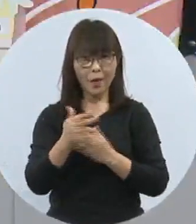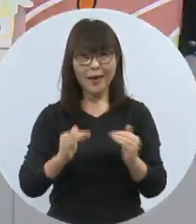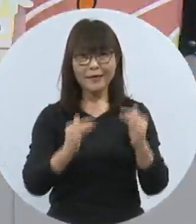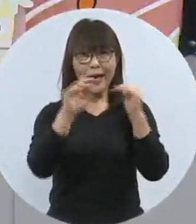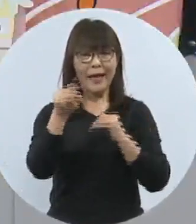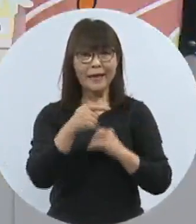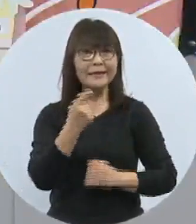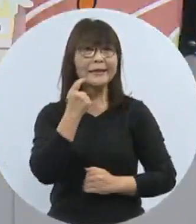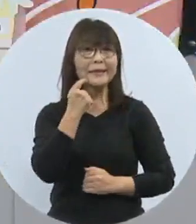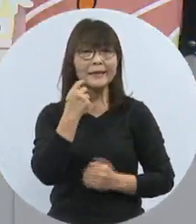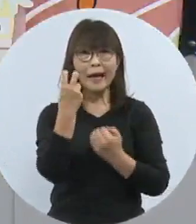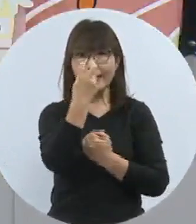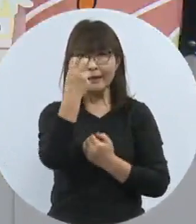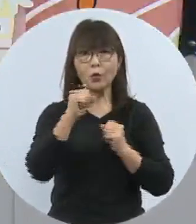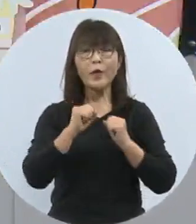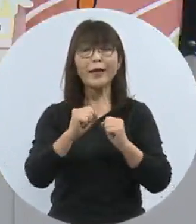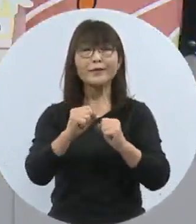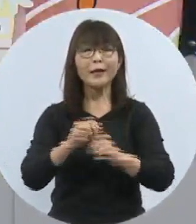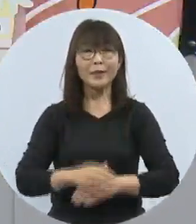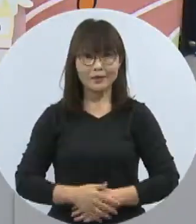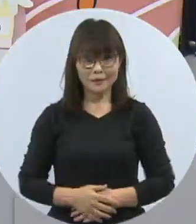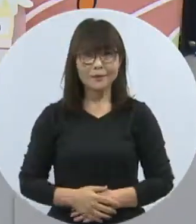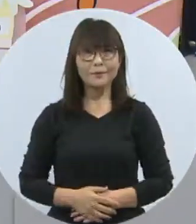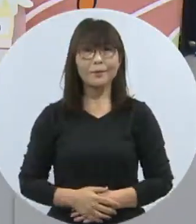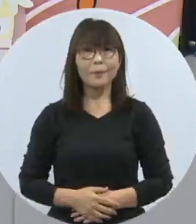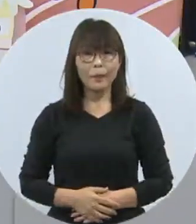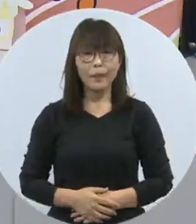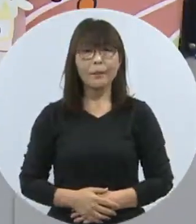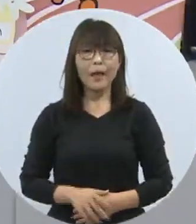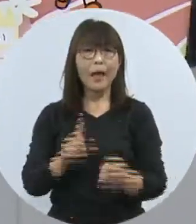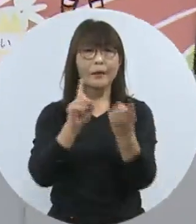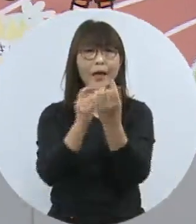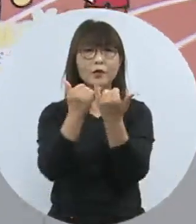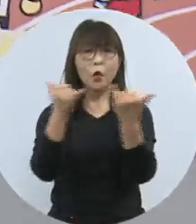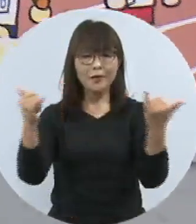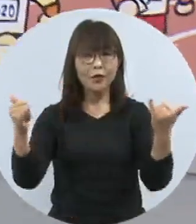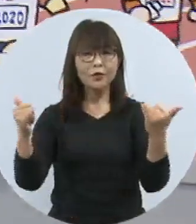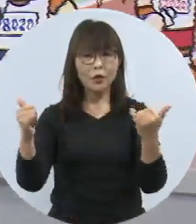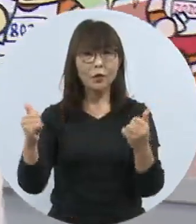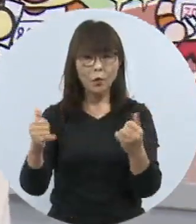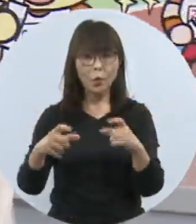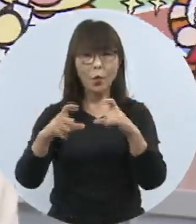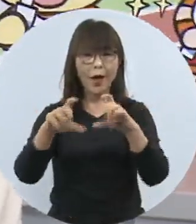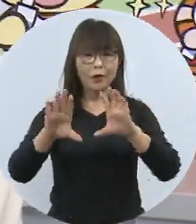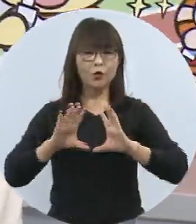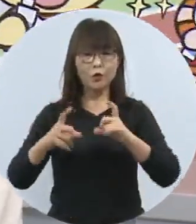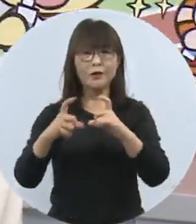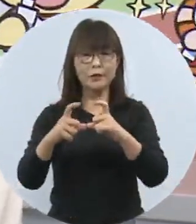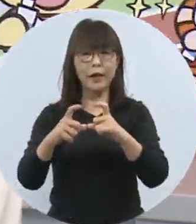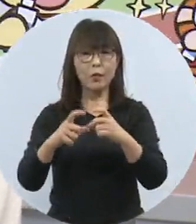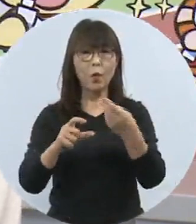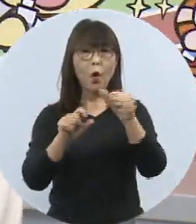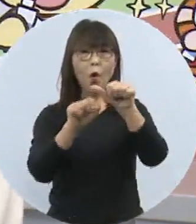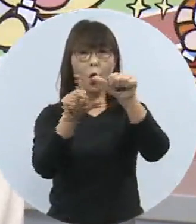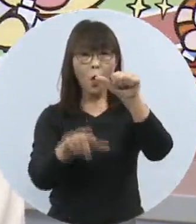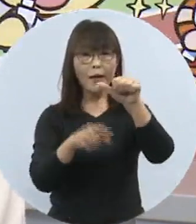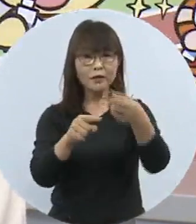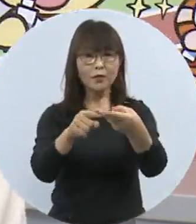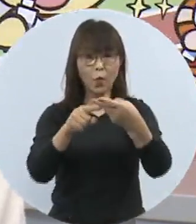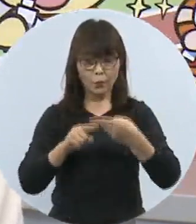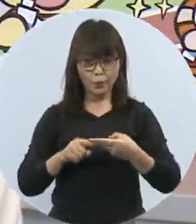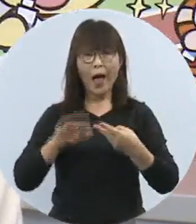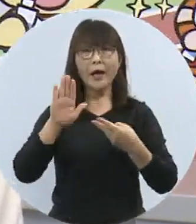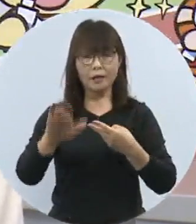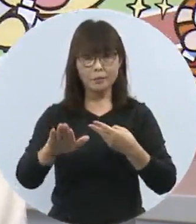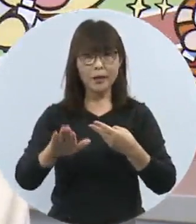検診という検診を実施しています。対象の方にはこちらの受診券を5月にお送りをしています。